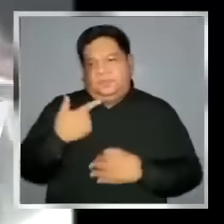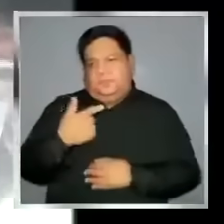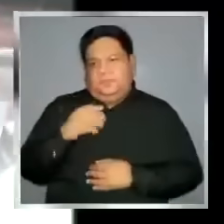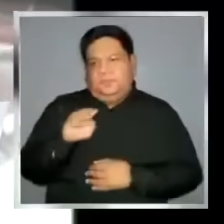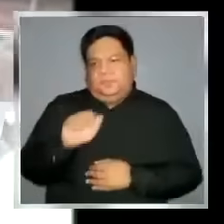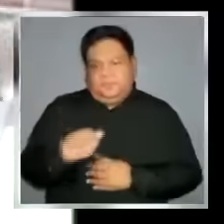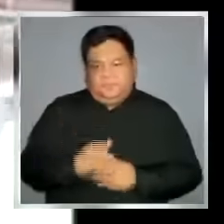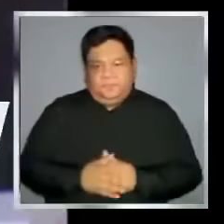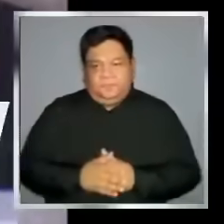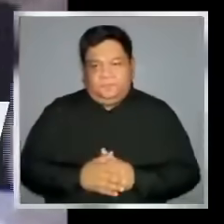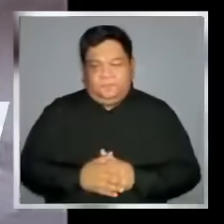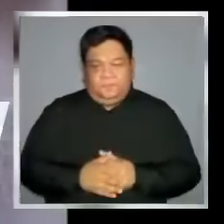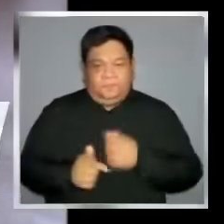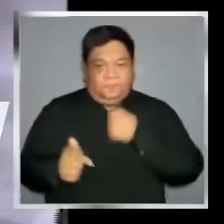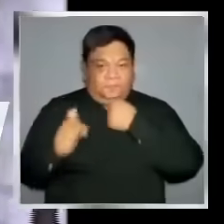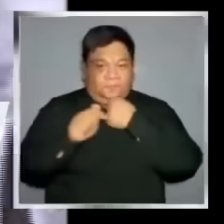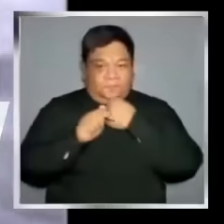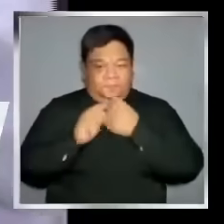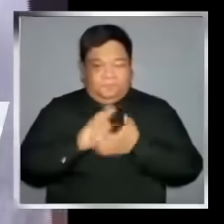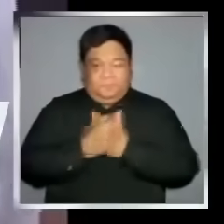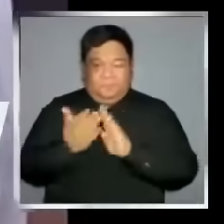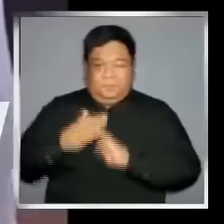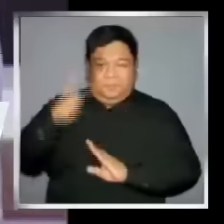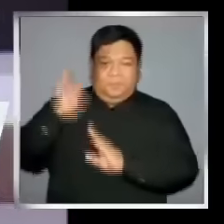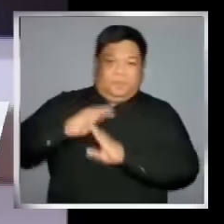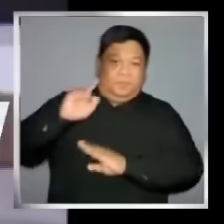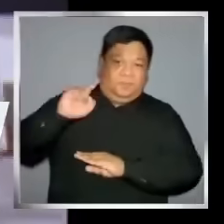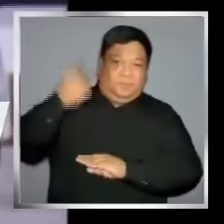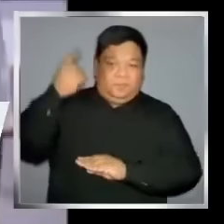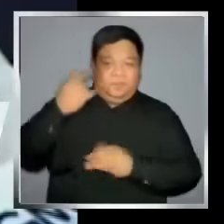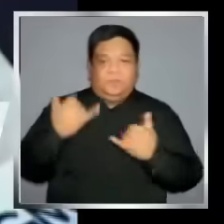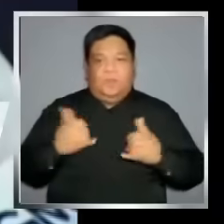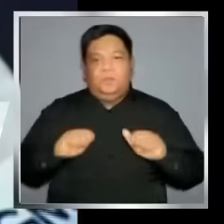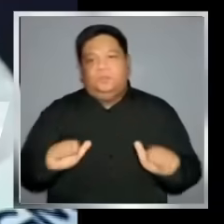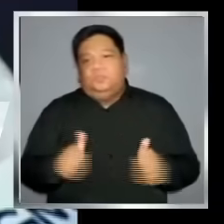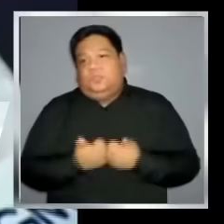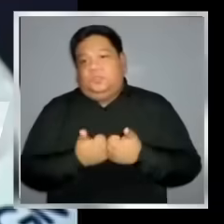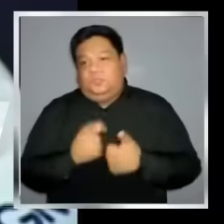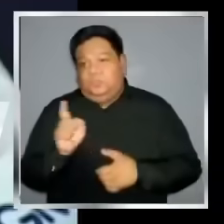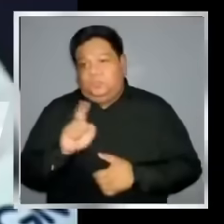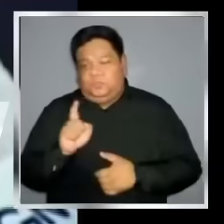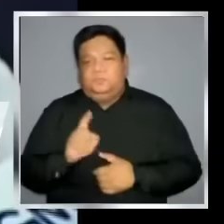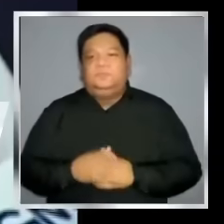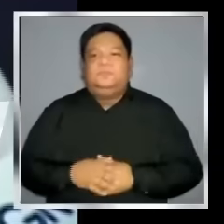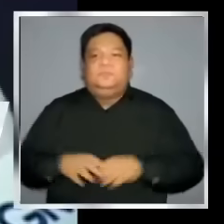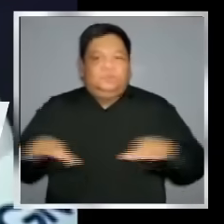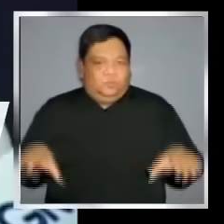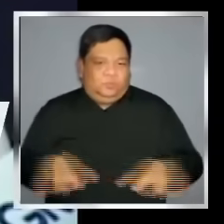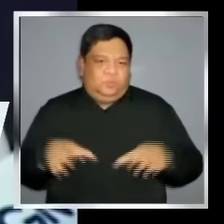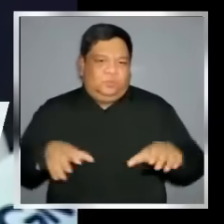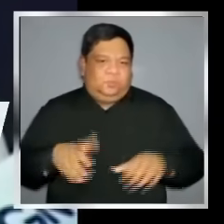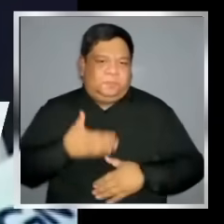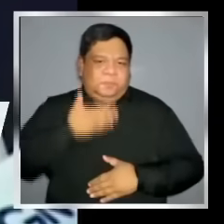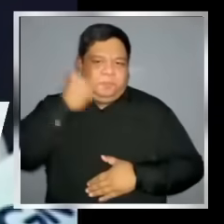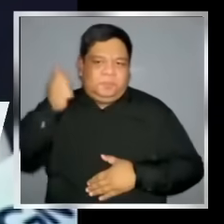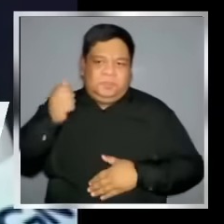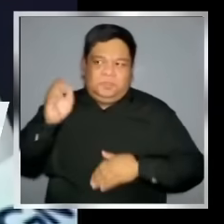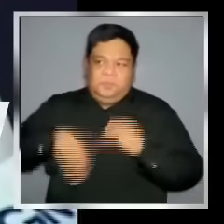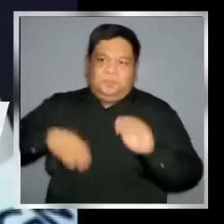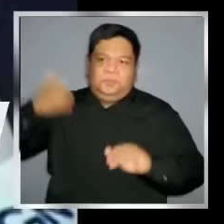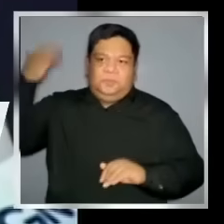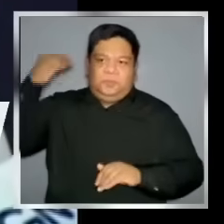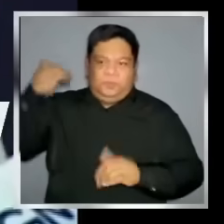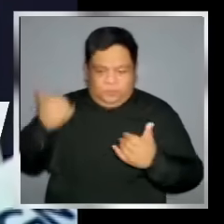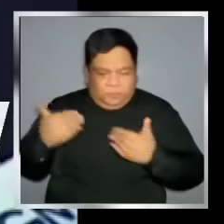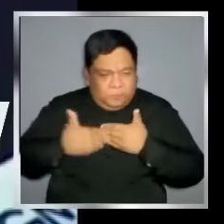pagiging number one, ang mas malaking hamon para kay FLG. To do even better than what we have been doing before. And